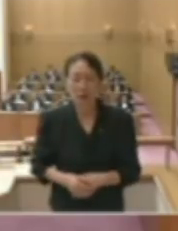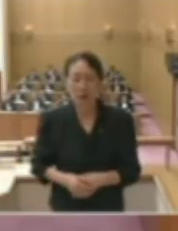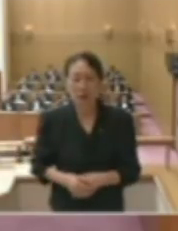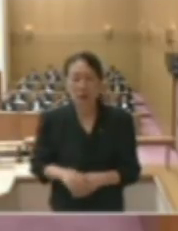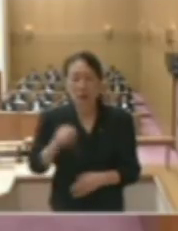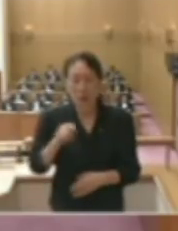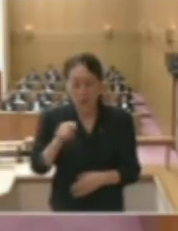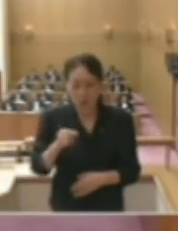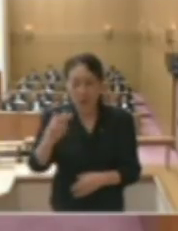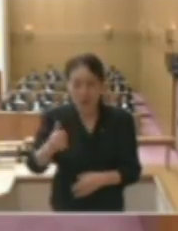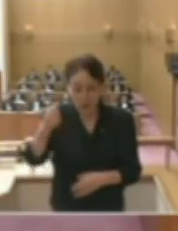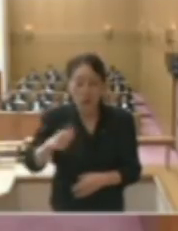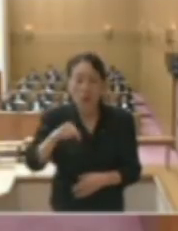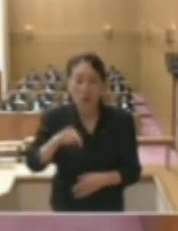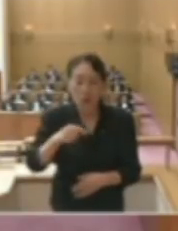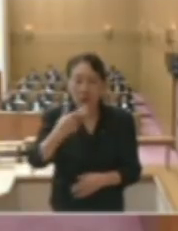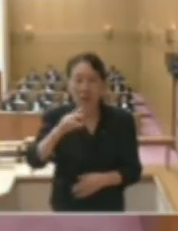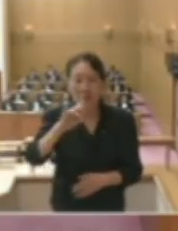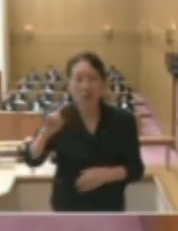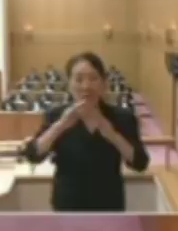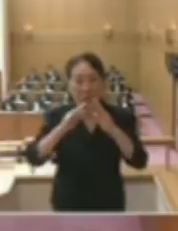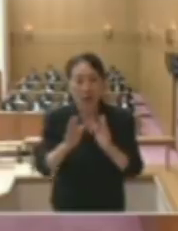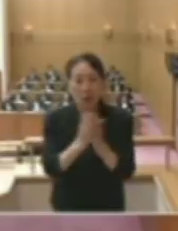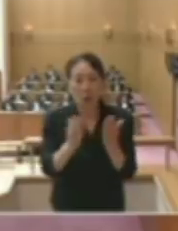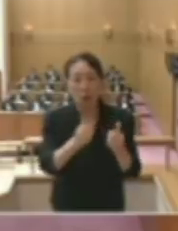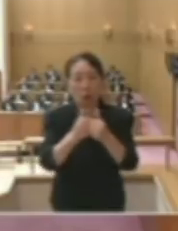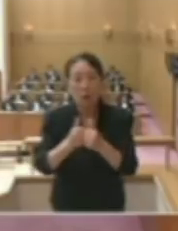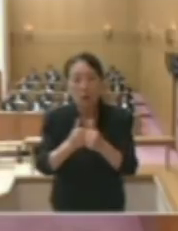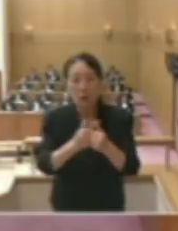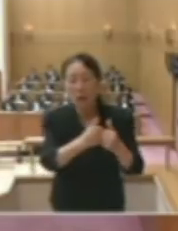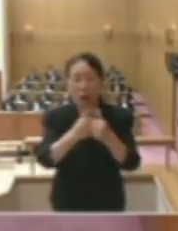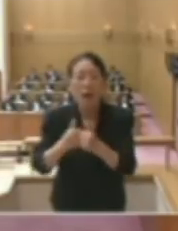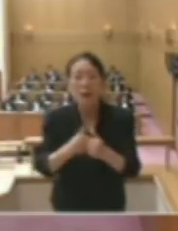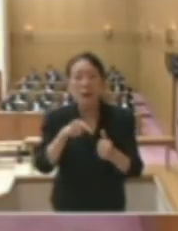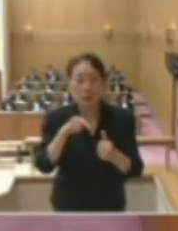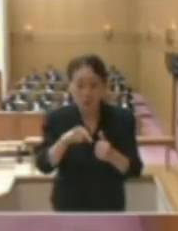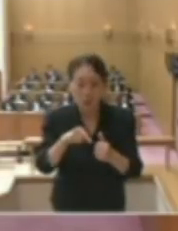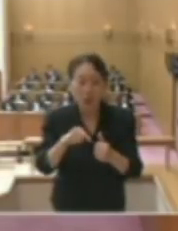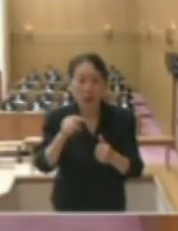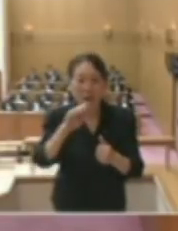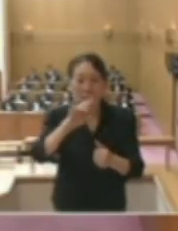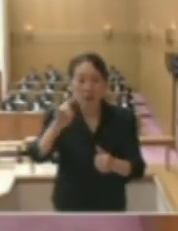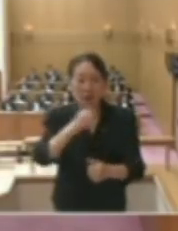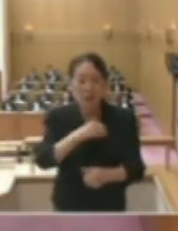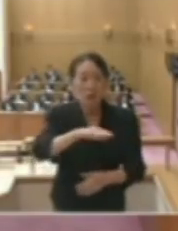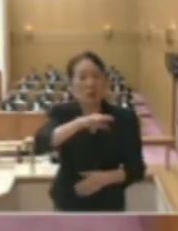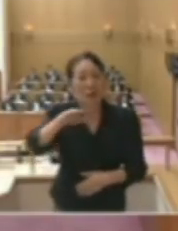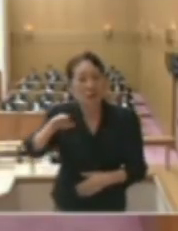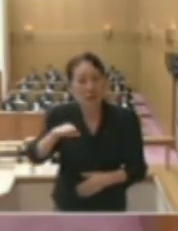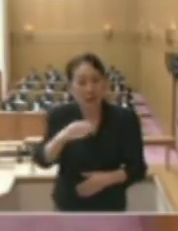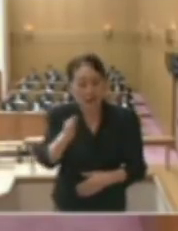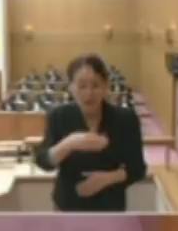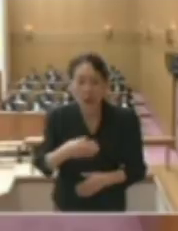この市議会の本会議は、議員の方から 福山市長